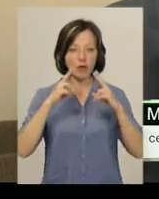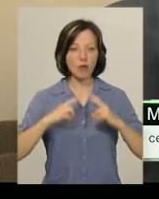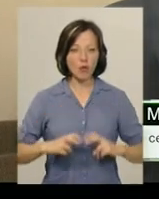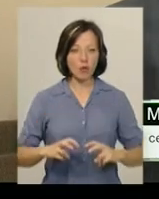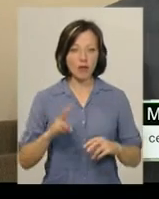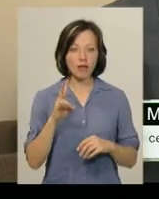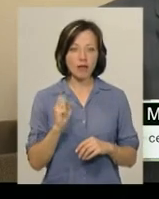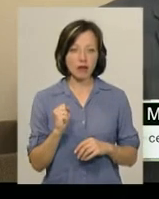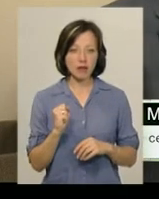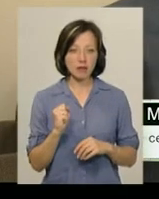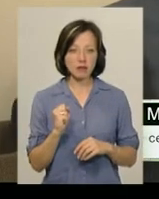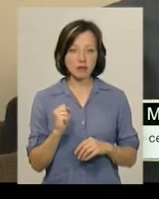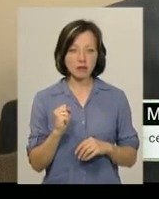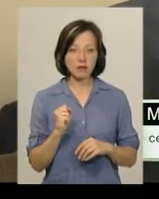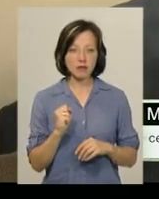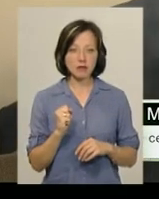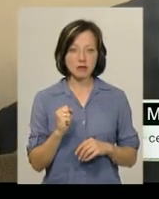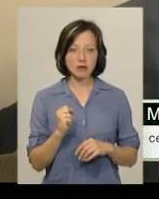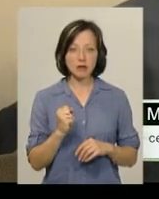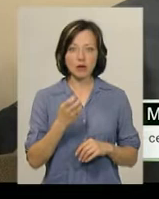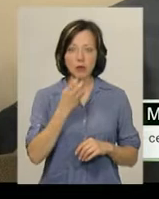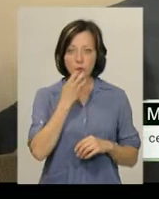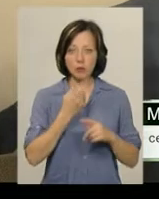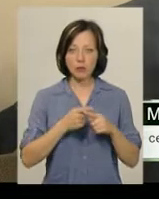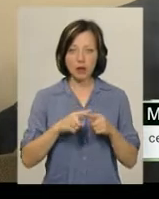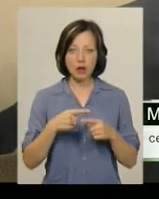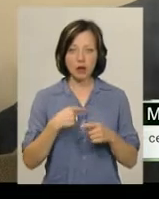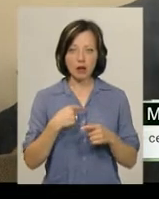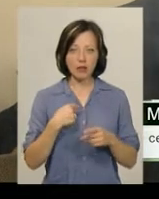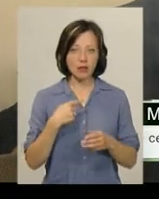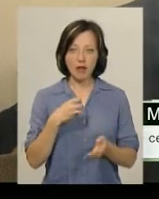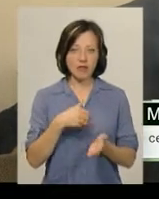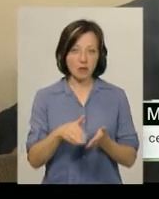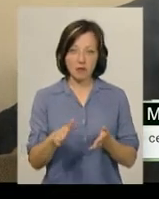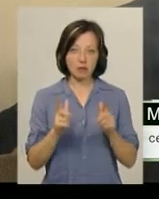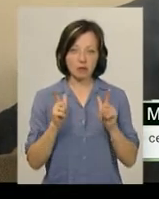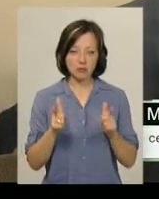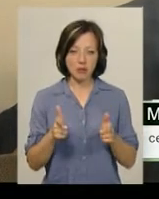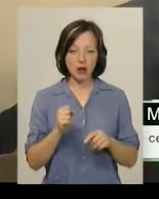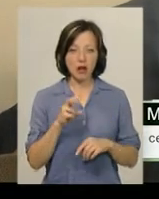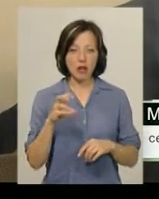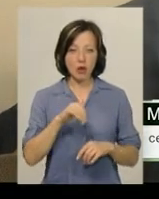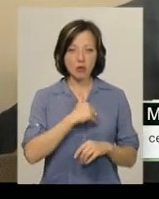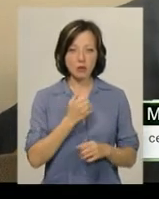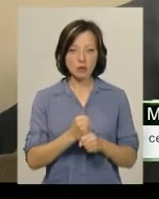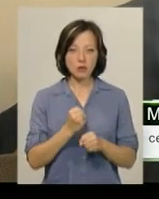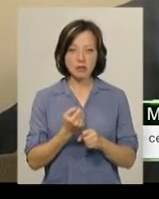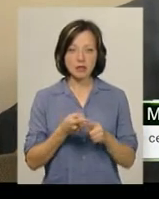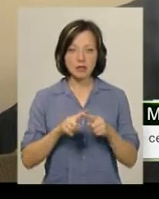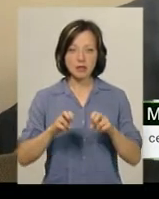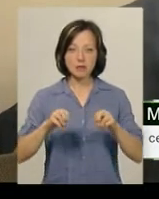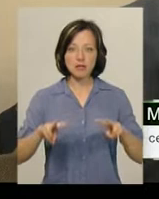на газоаналізаторі. Я сказав, що я не відмовляюся від проходження, але хотів би зробити це в